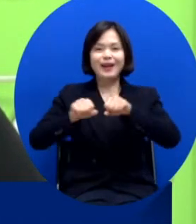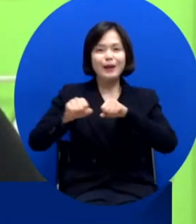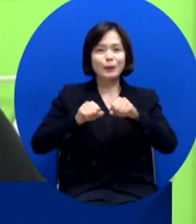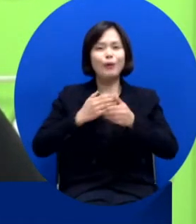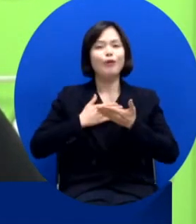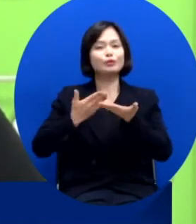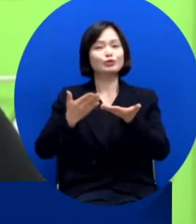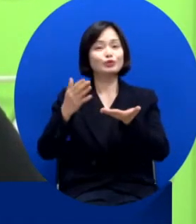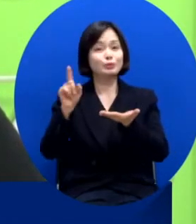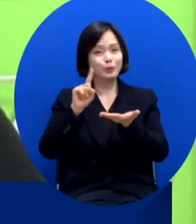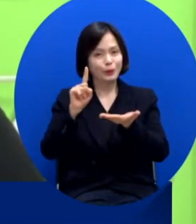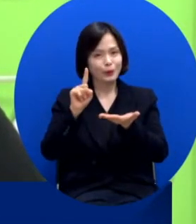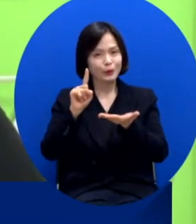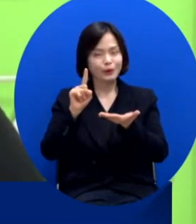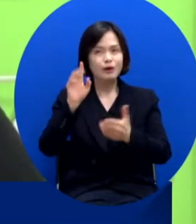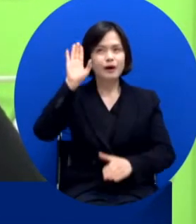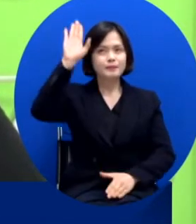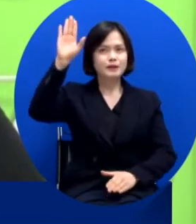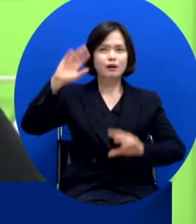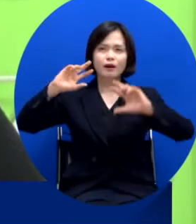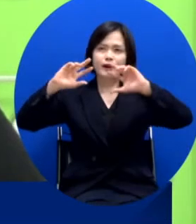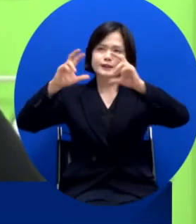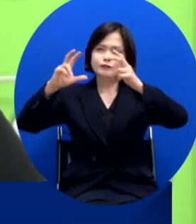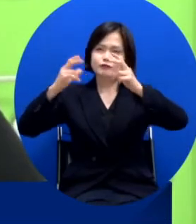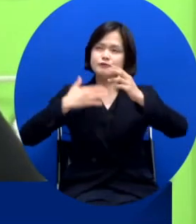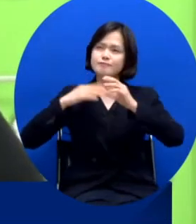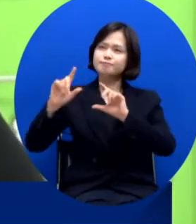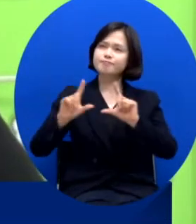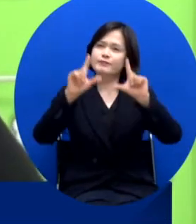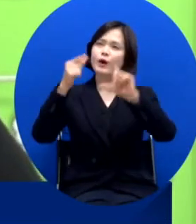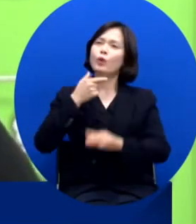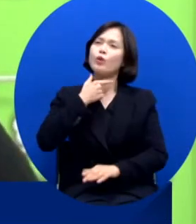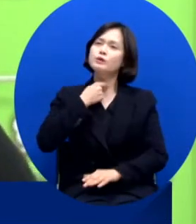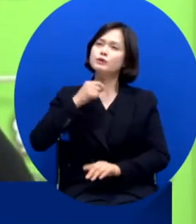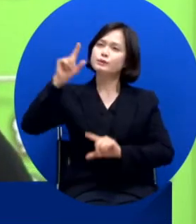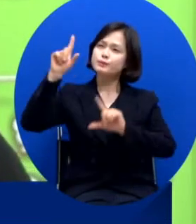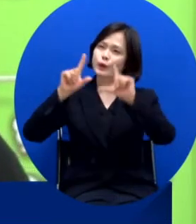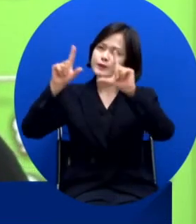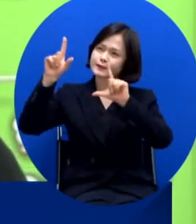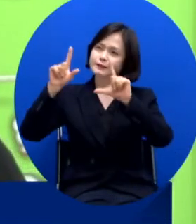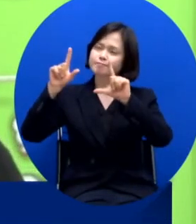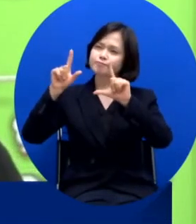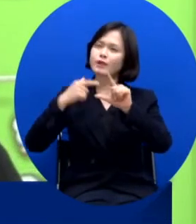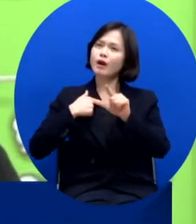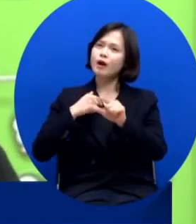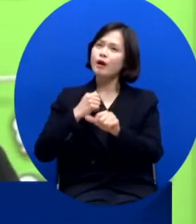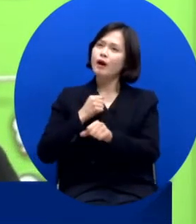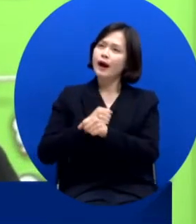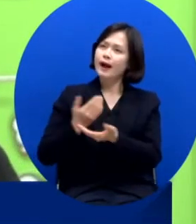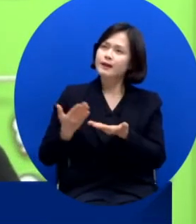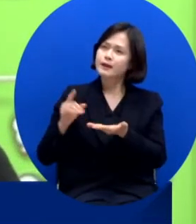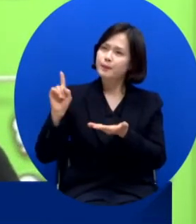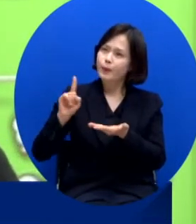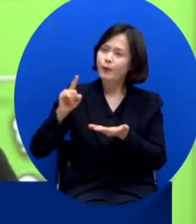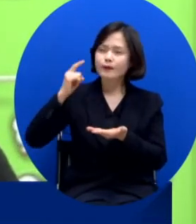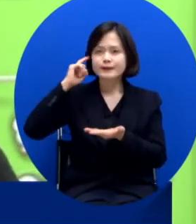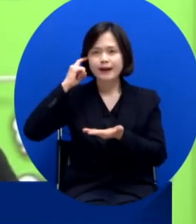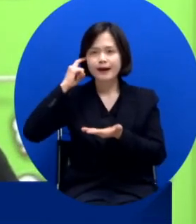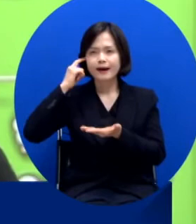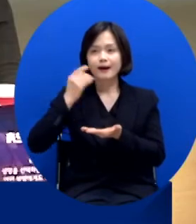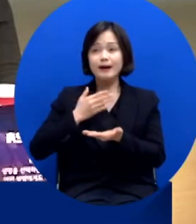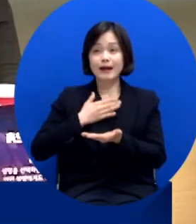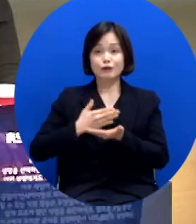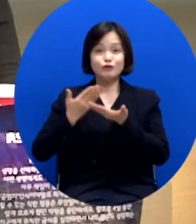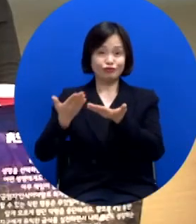눈높이에 맞춰서 미래의 지구를 자기들이 살아갈 수 있는 지구를 위해 생각하고 실천하는 일들이 제공이